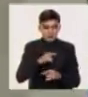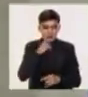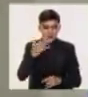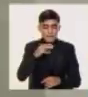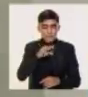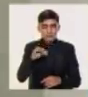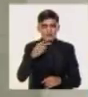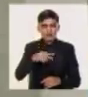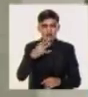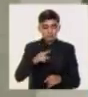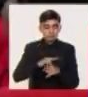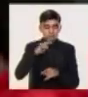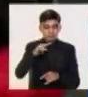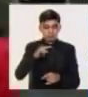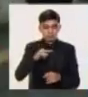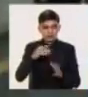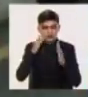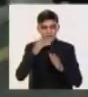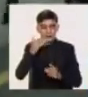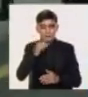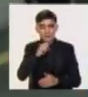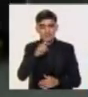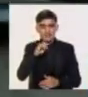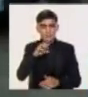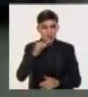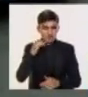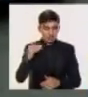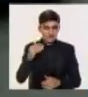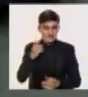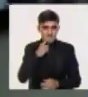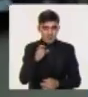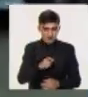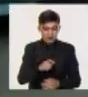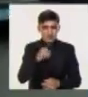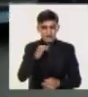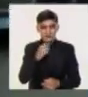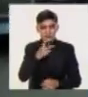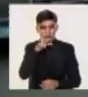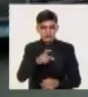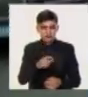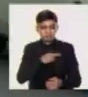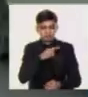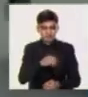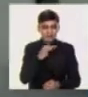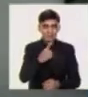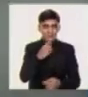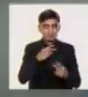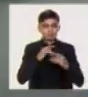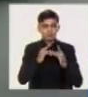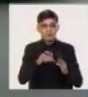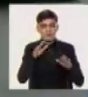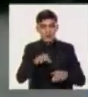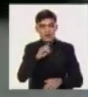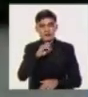Ми-24, который накануне сбили азербайджанские военные. Погибли двое членов экипажа, один в больнице. Азербайджан принес России